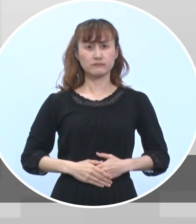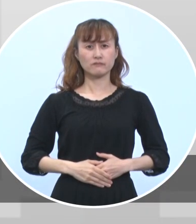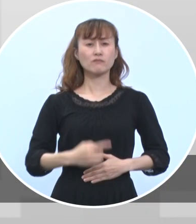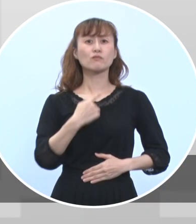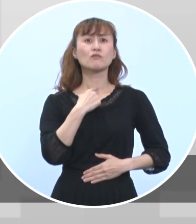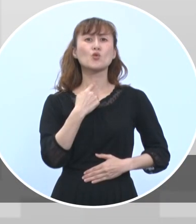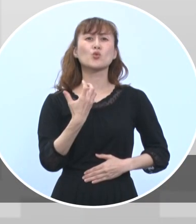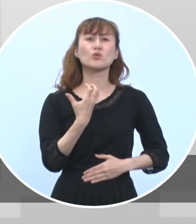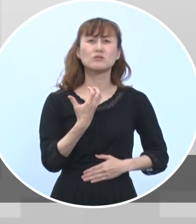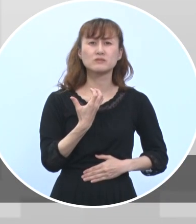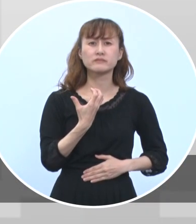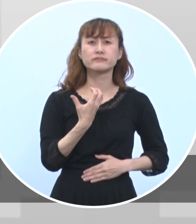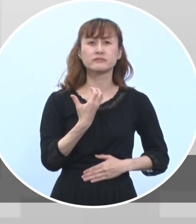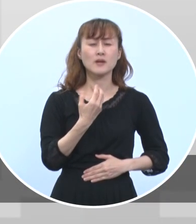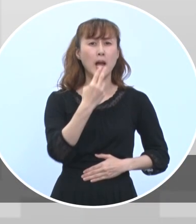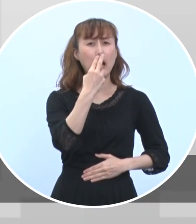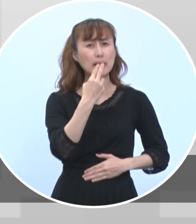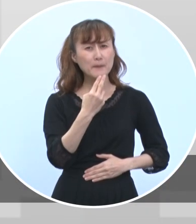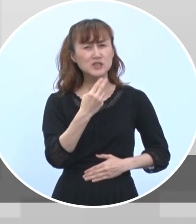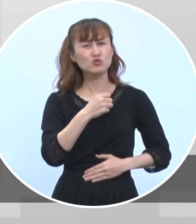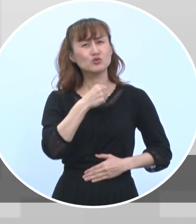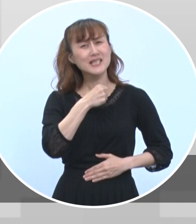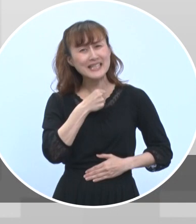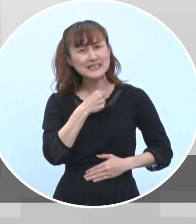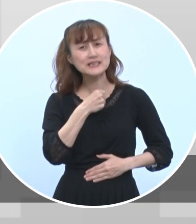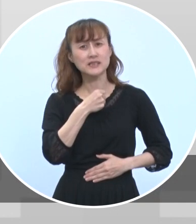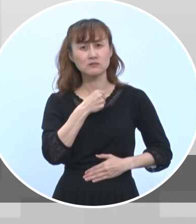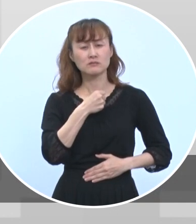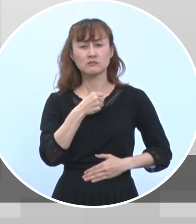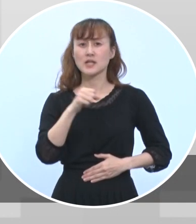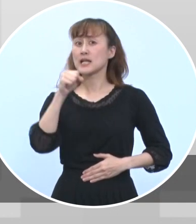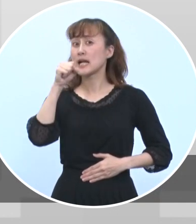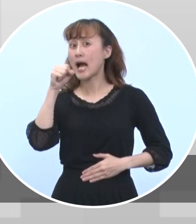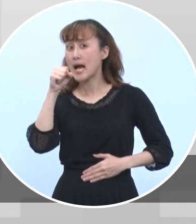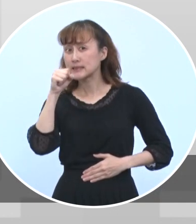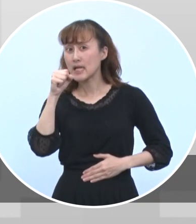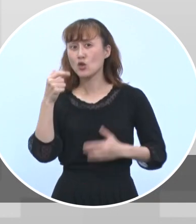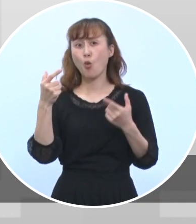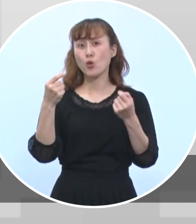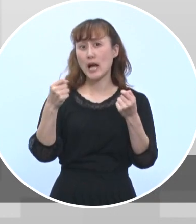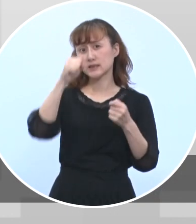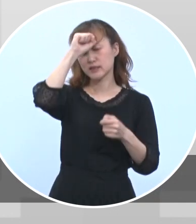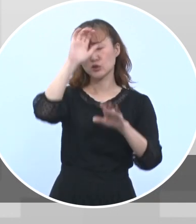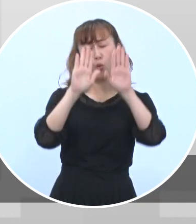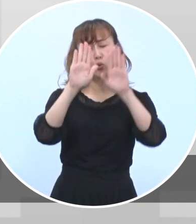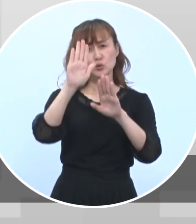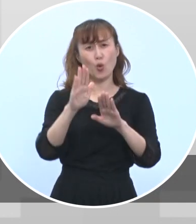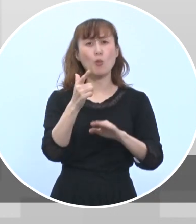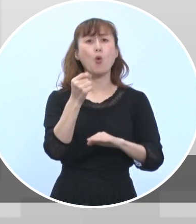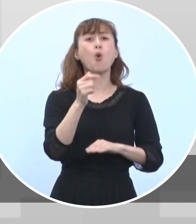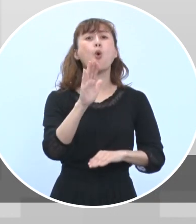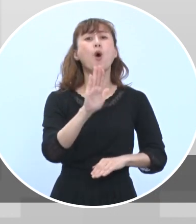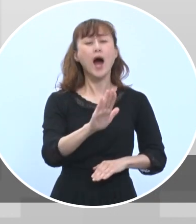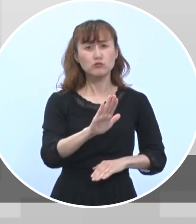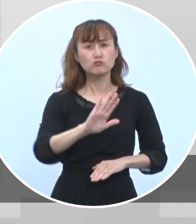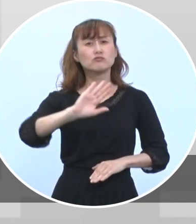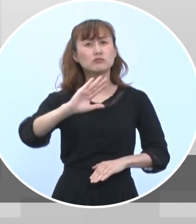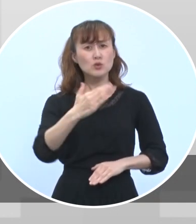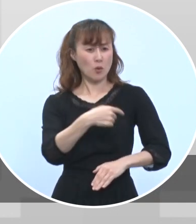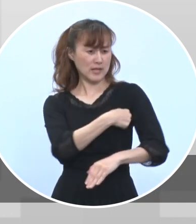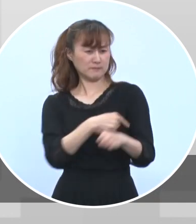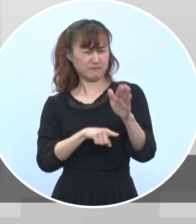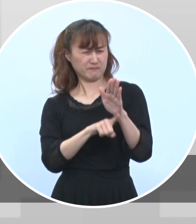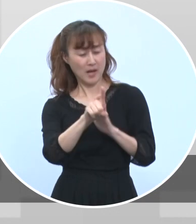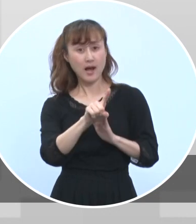喉の痛み、鼻水や咳など風邪と同じ症状もありますが、38度以上の発熱を